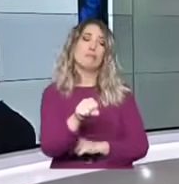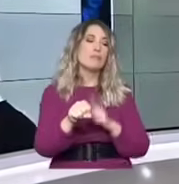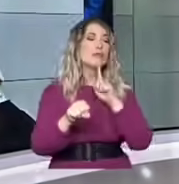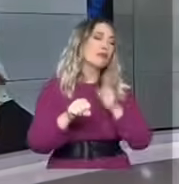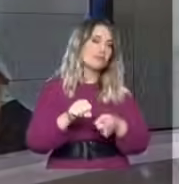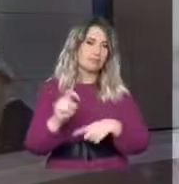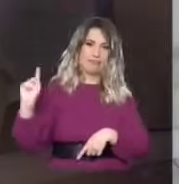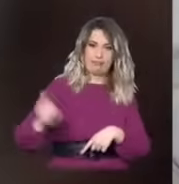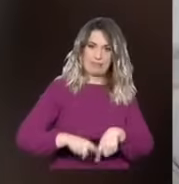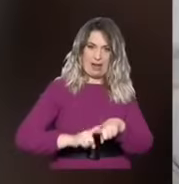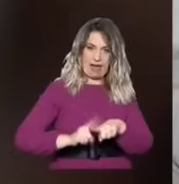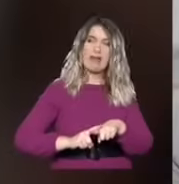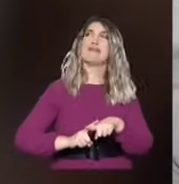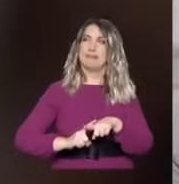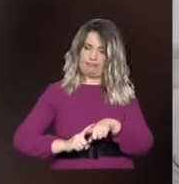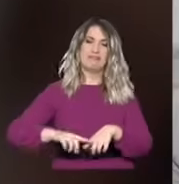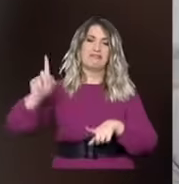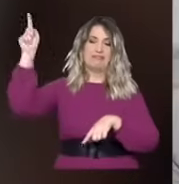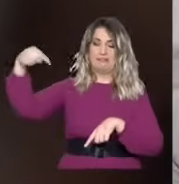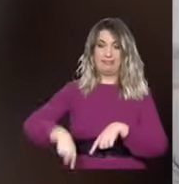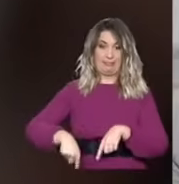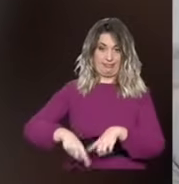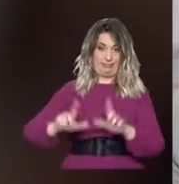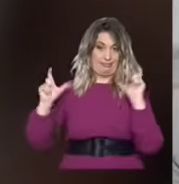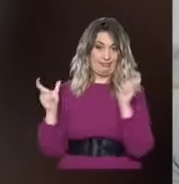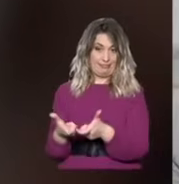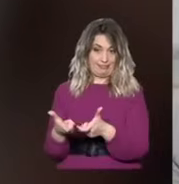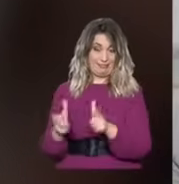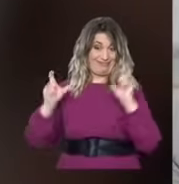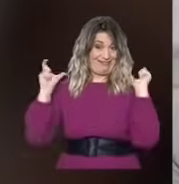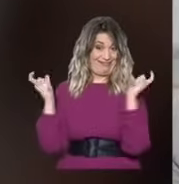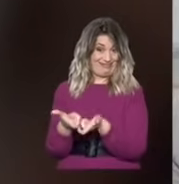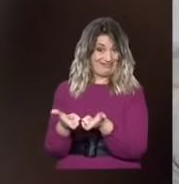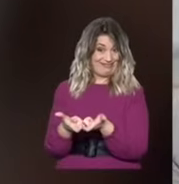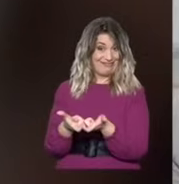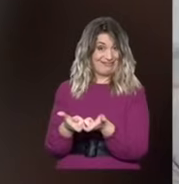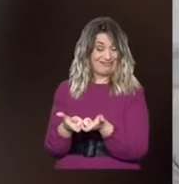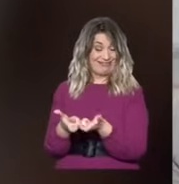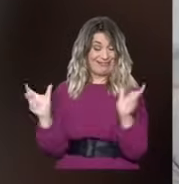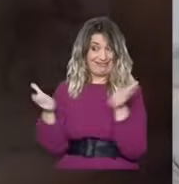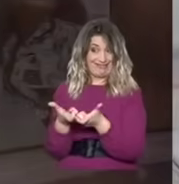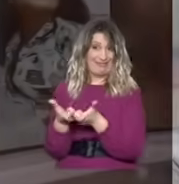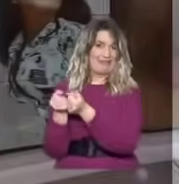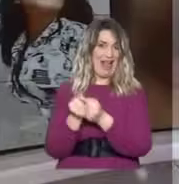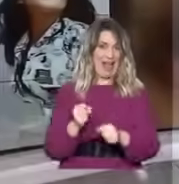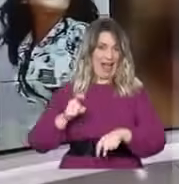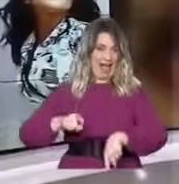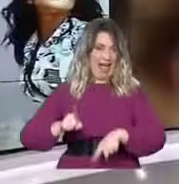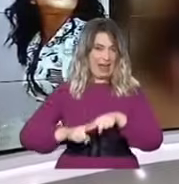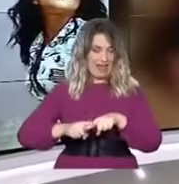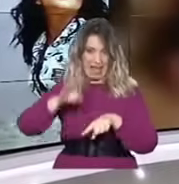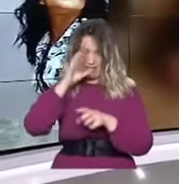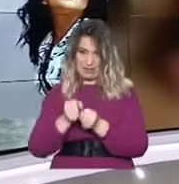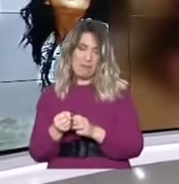εβδομάδων στον ανακριτή και να αφέθηκε ελεύθερος. Παρότι οι συγγενείς και οι κυρίες Κατσαφάδου. Γιατί